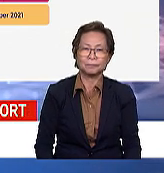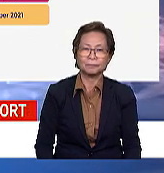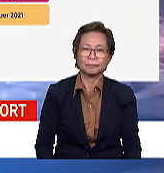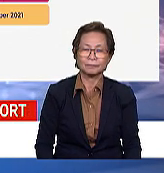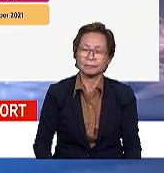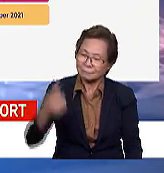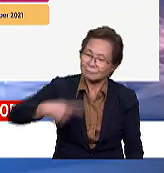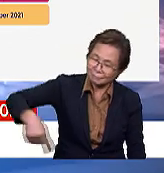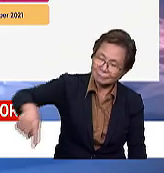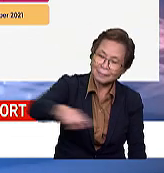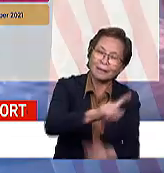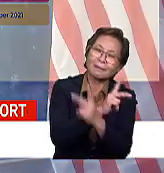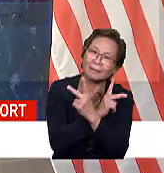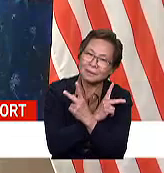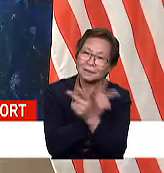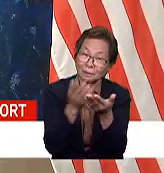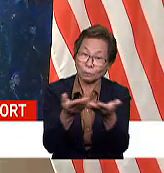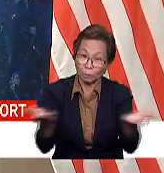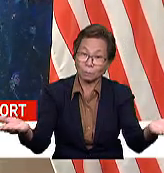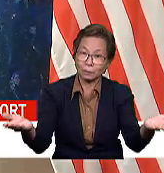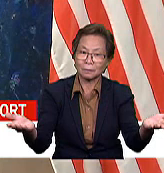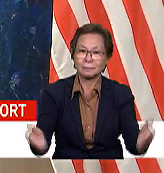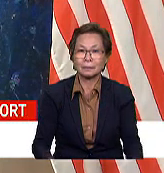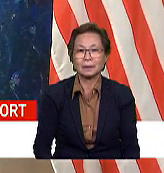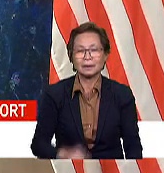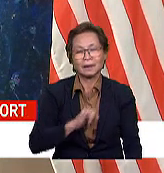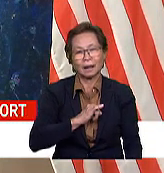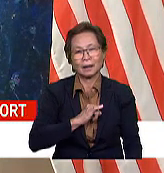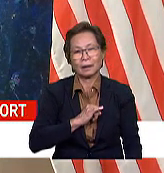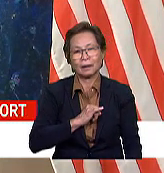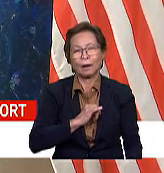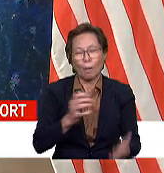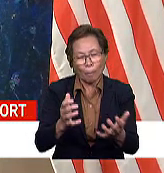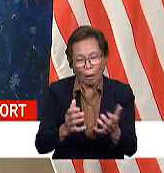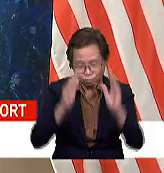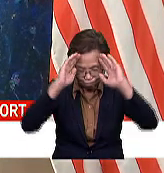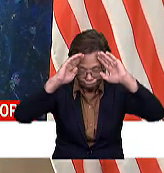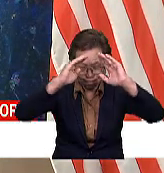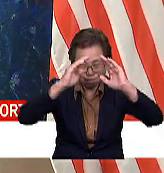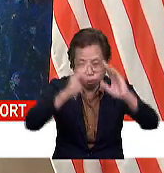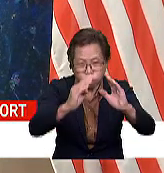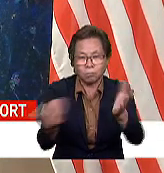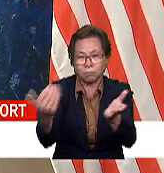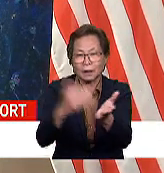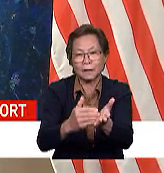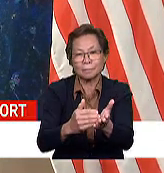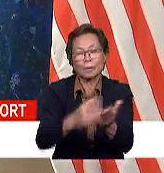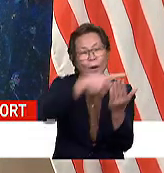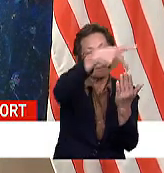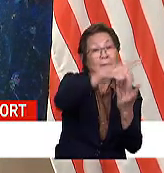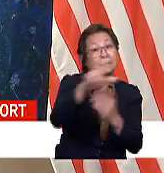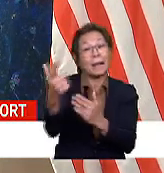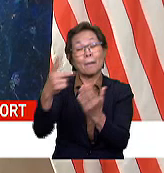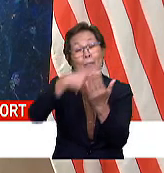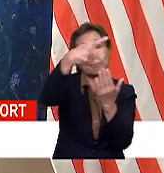Hai serius tadi yang dikasih clean Hai ingin saya tekankan sekali lagi selain inisiatif